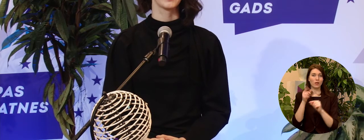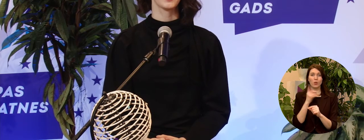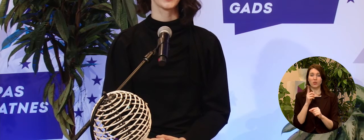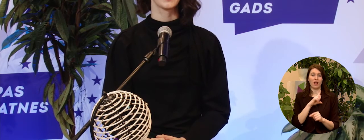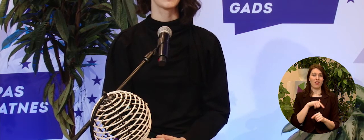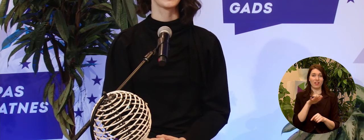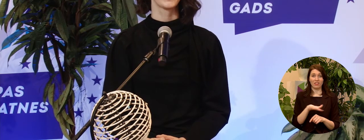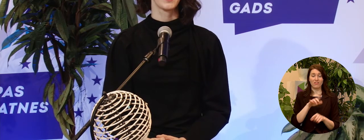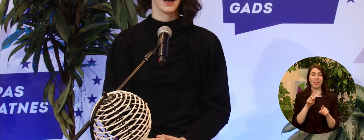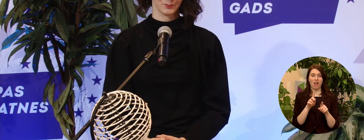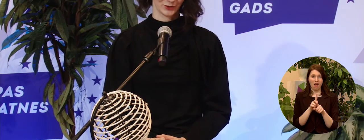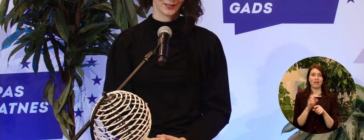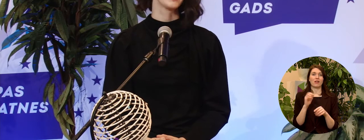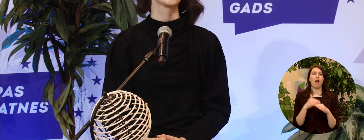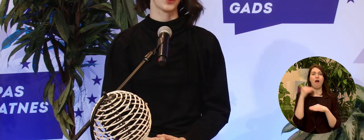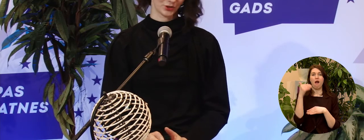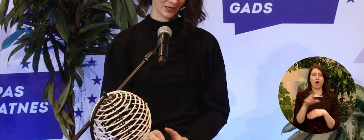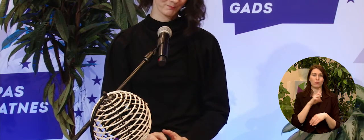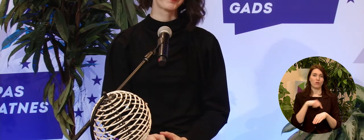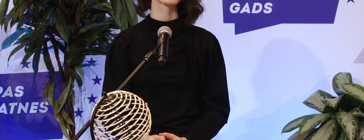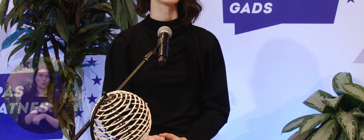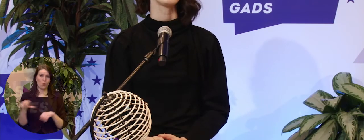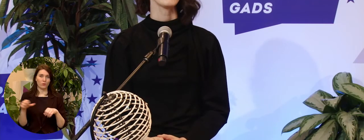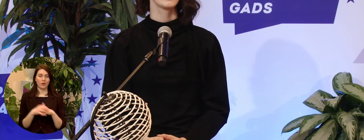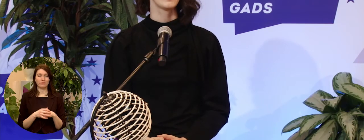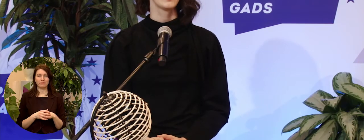šeit Latvijā, bet arī ārpus Latvijas robežām.